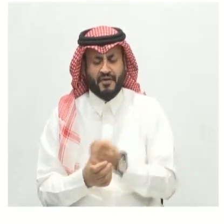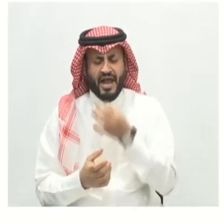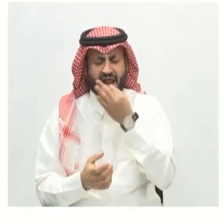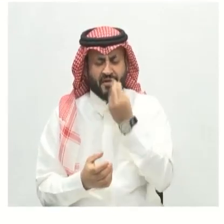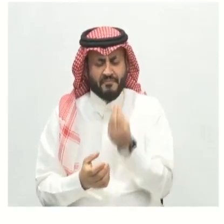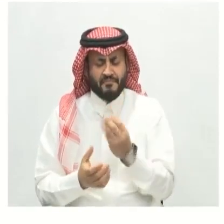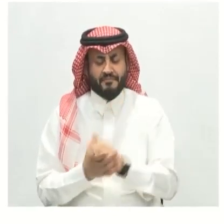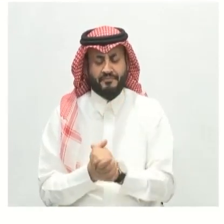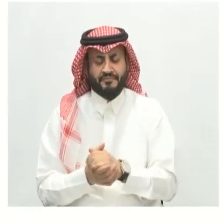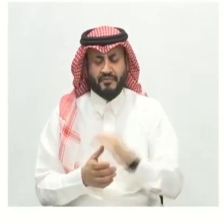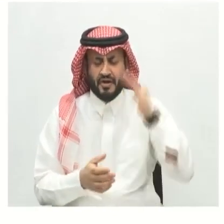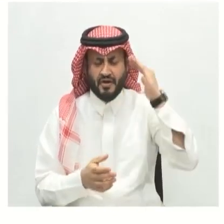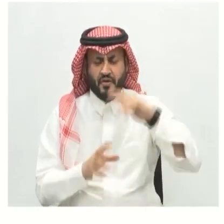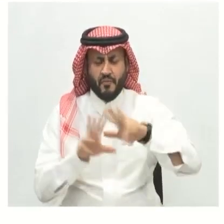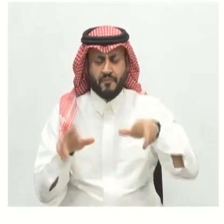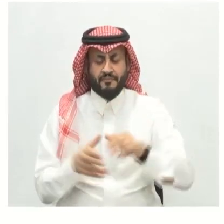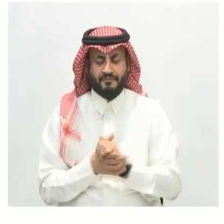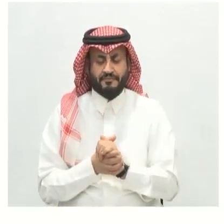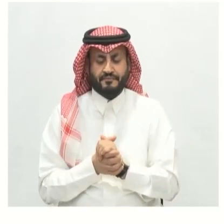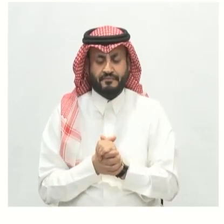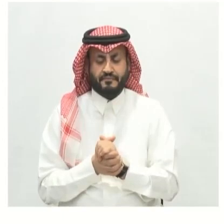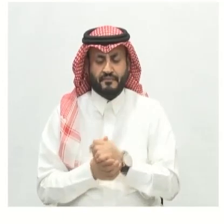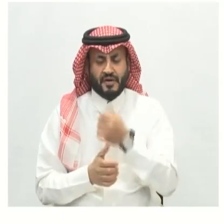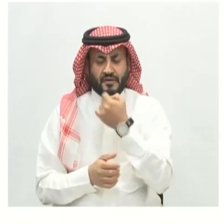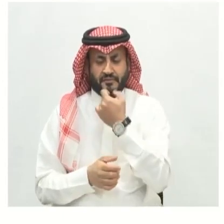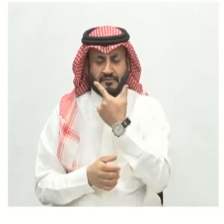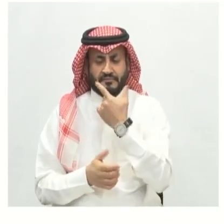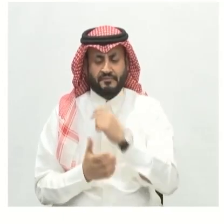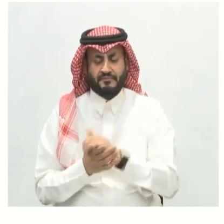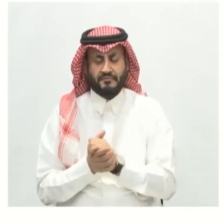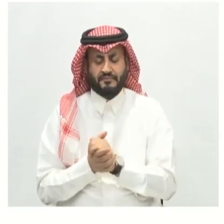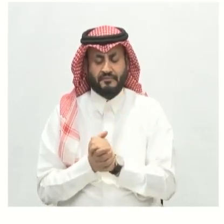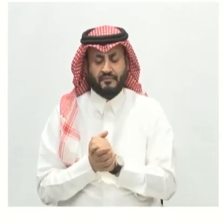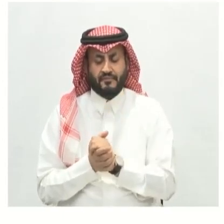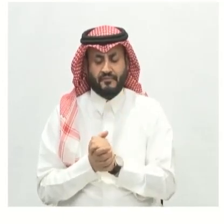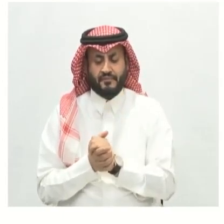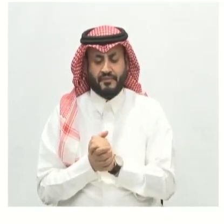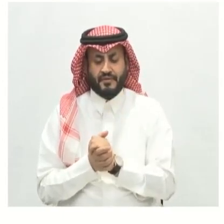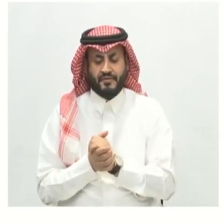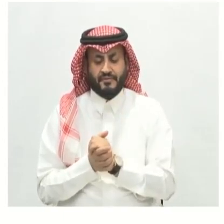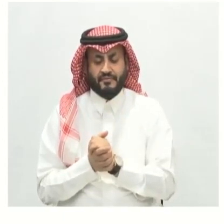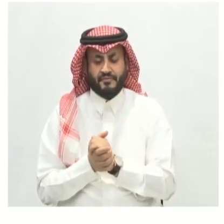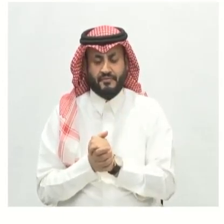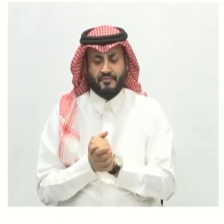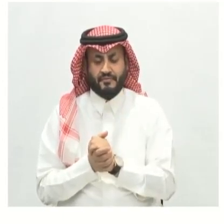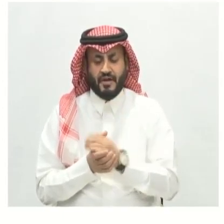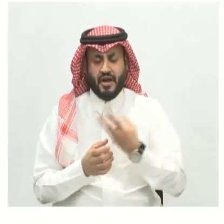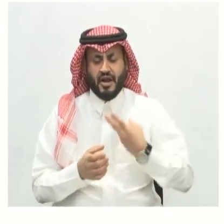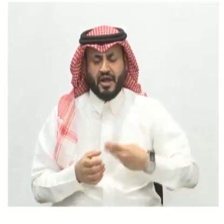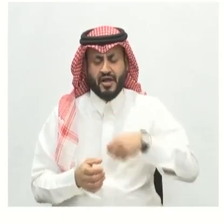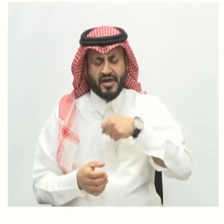الصوت افشاء السلام ايضا بارك الله فيكم طلاقه الوجه والتبسم